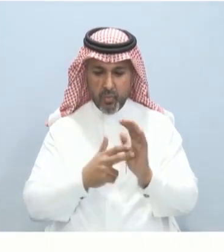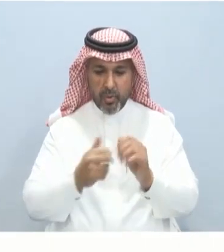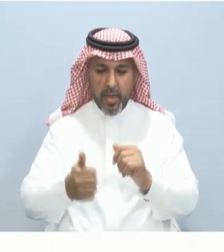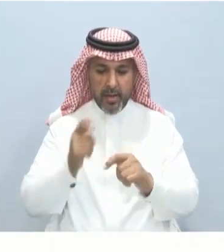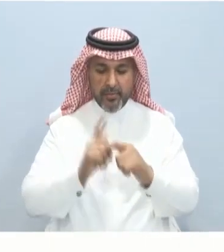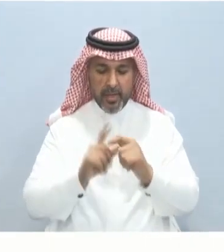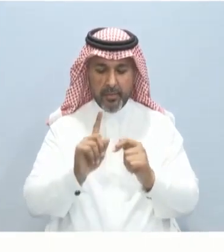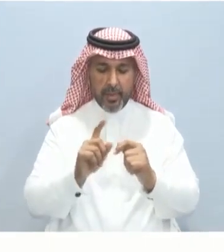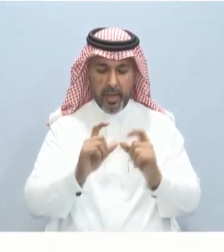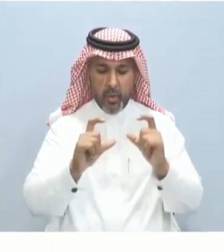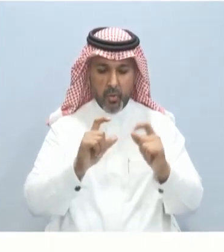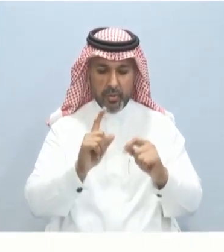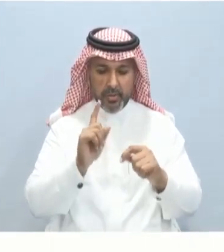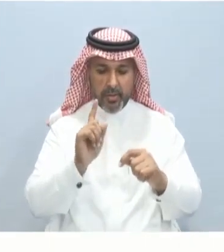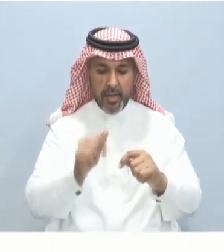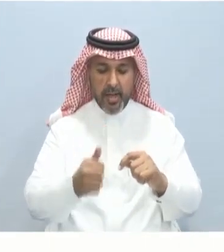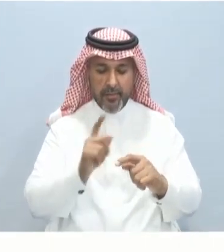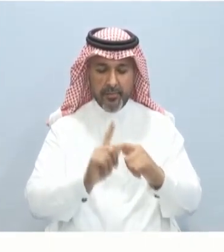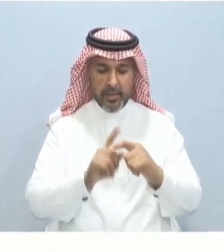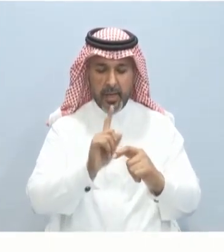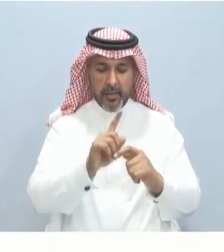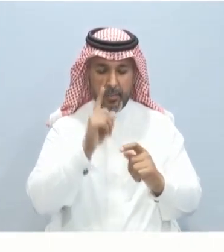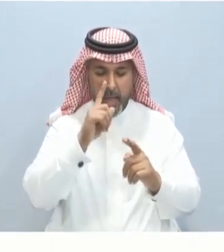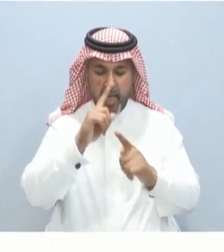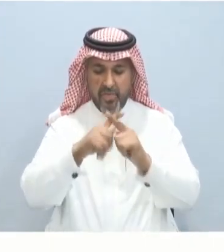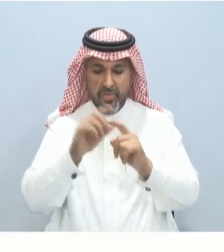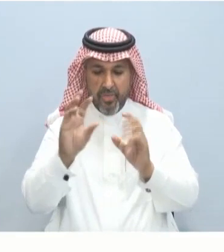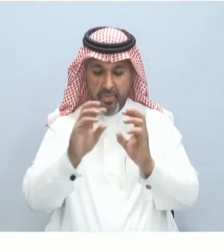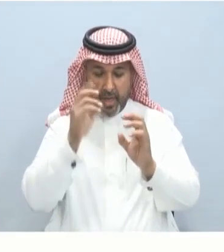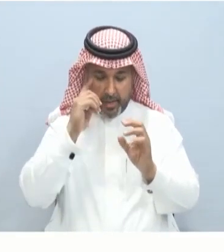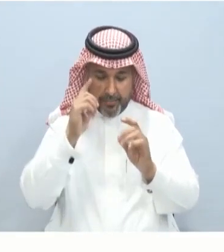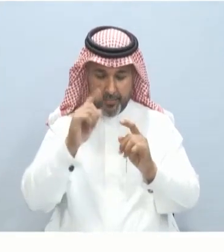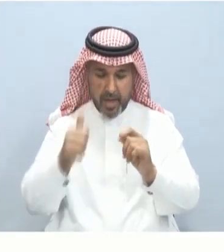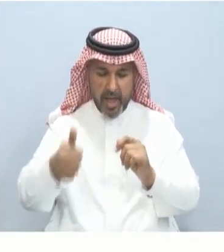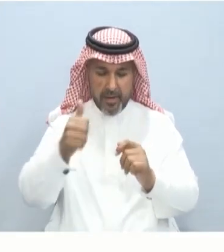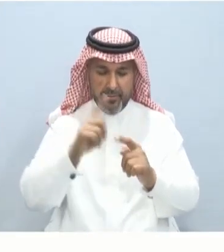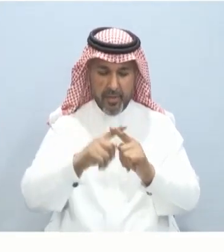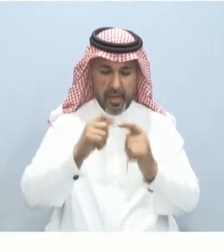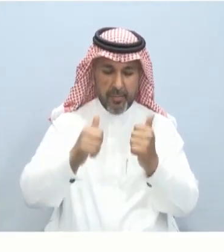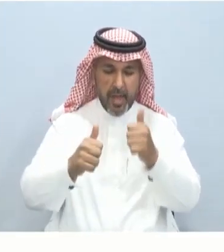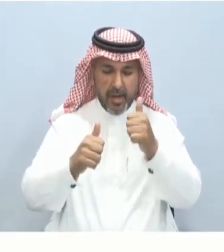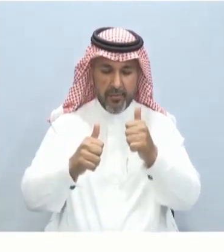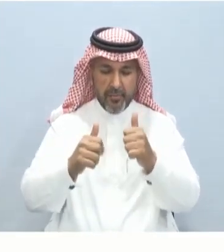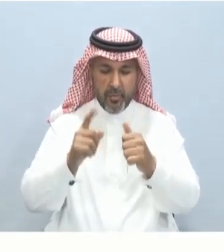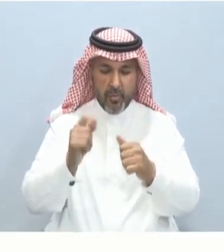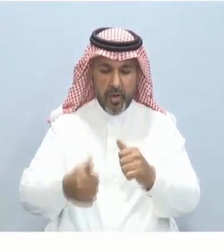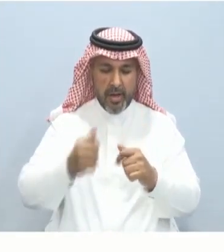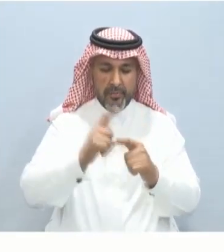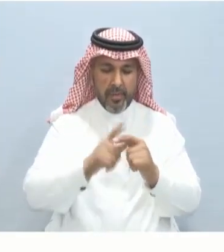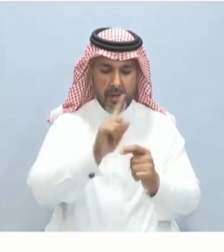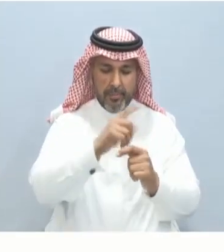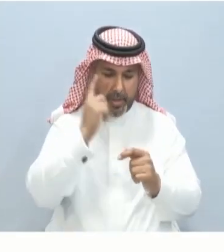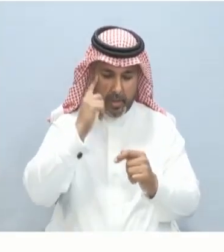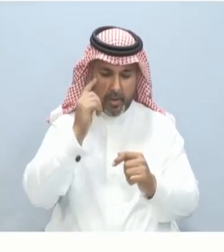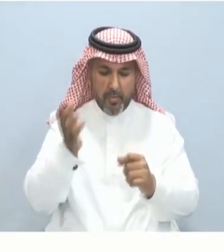بما انه مربع مجموع حدين نقوم بتربيع الحد الاول وتربيع الحد الثاني